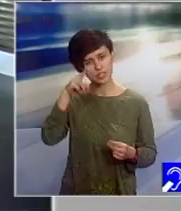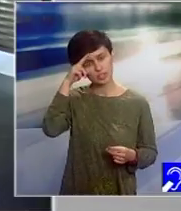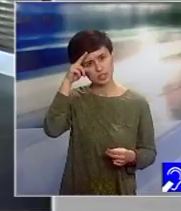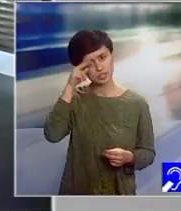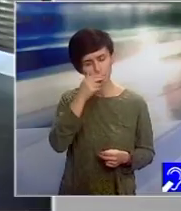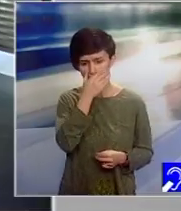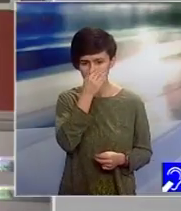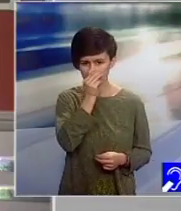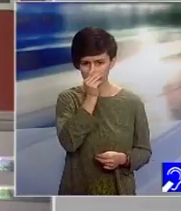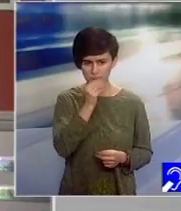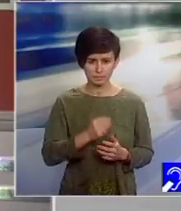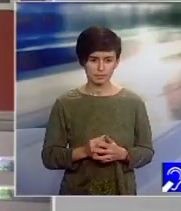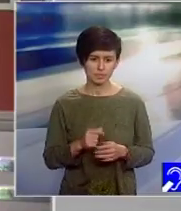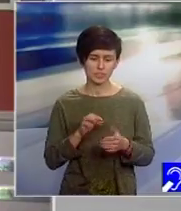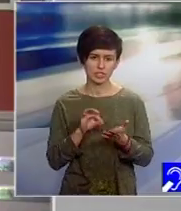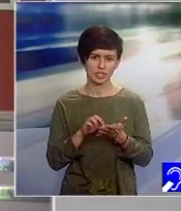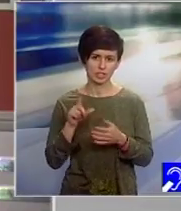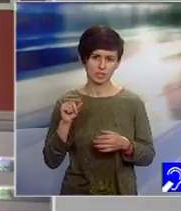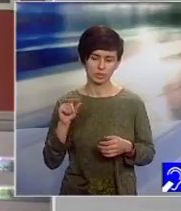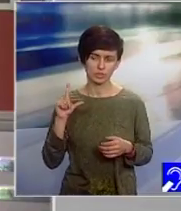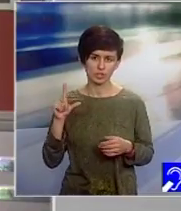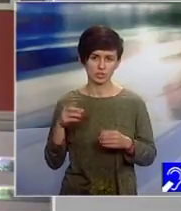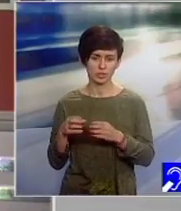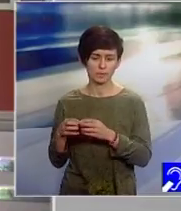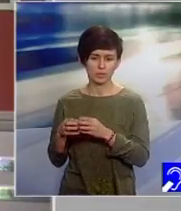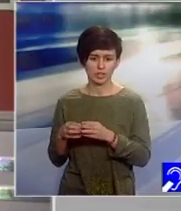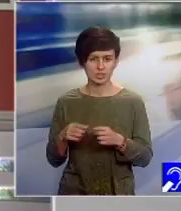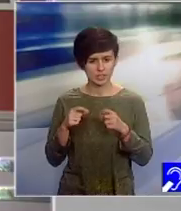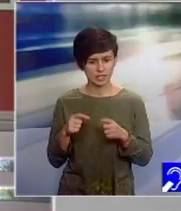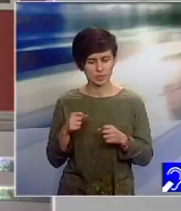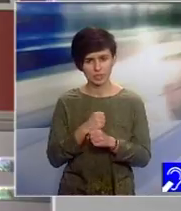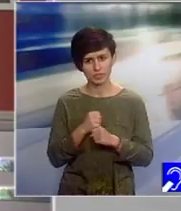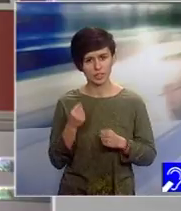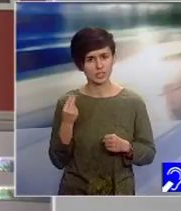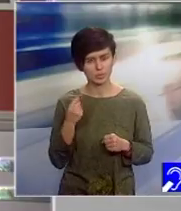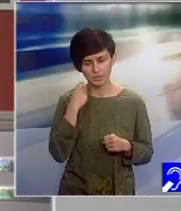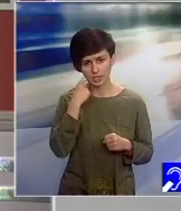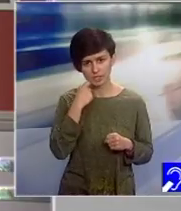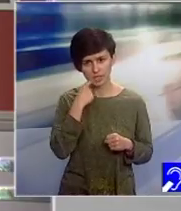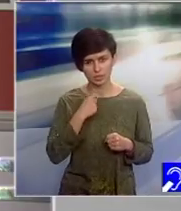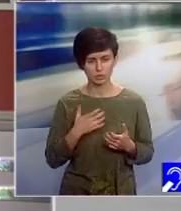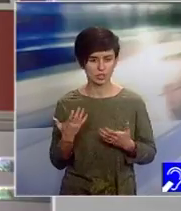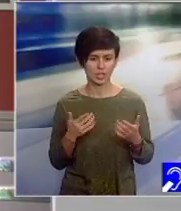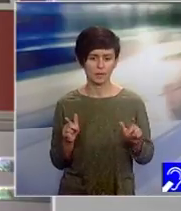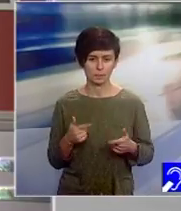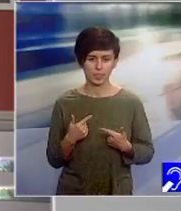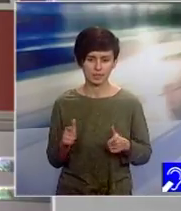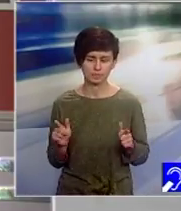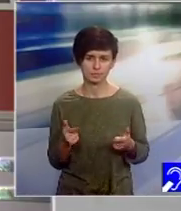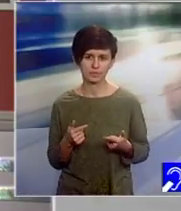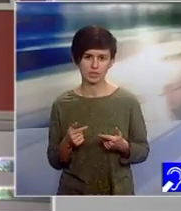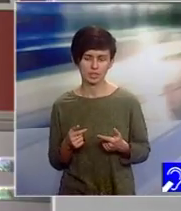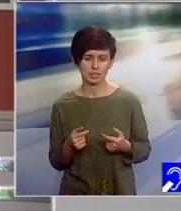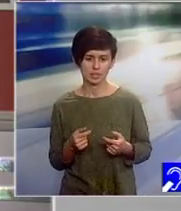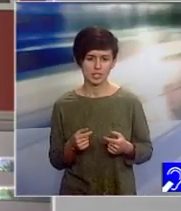Soana, iar în data de 22 o orchestră de cameră foarte bună din Cluj, Orchestra Dileto, care va cânta cu o